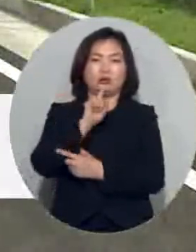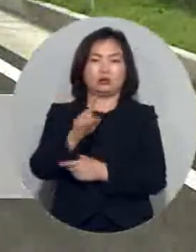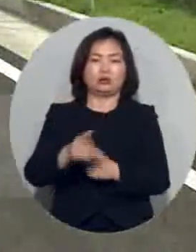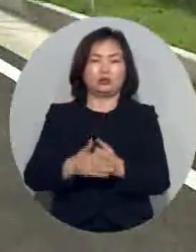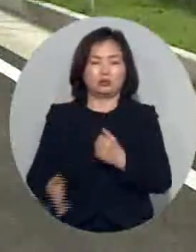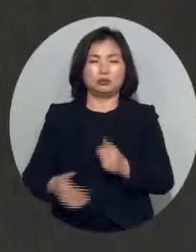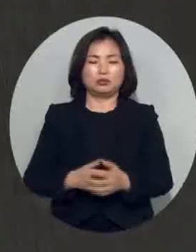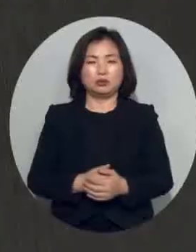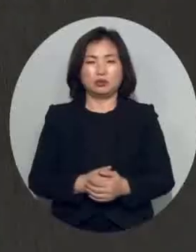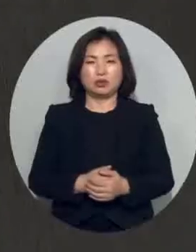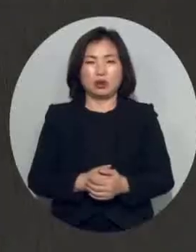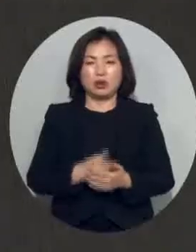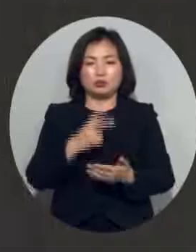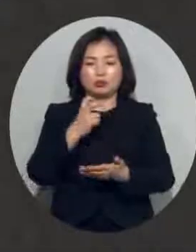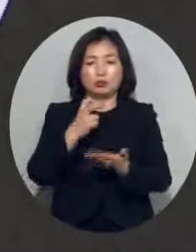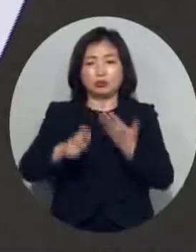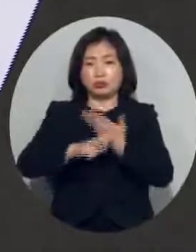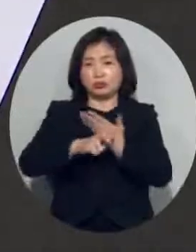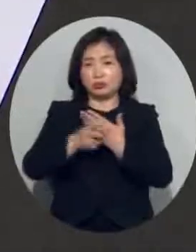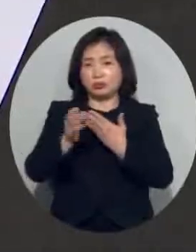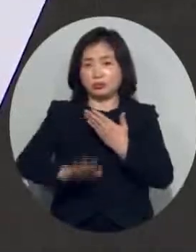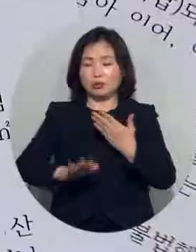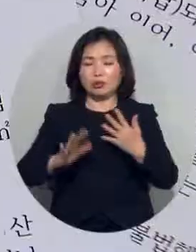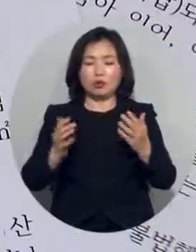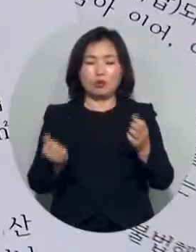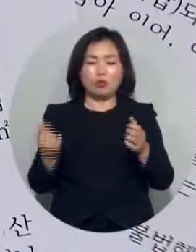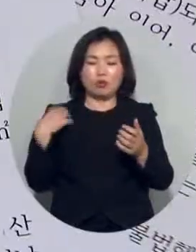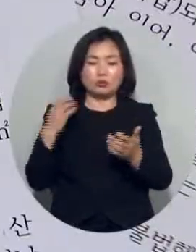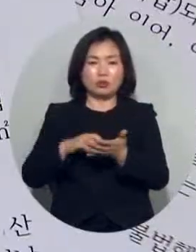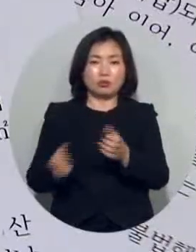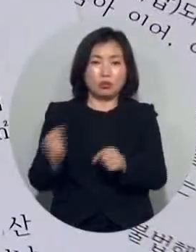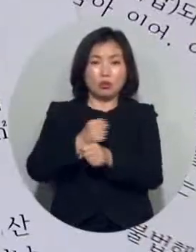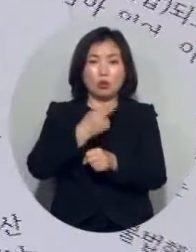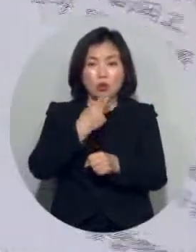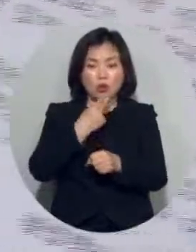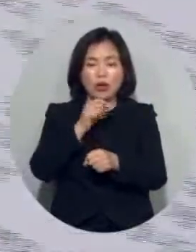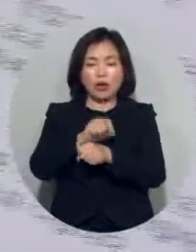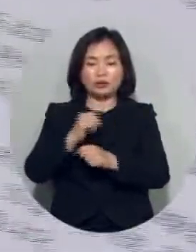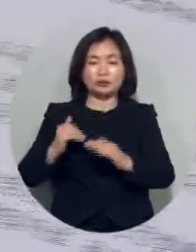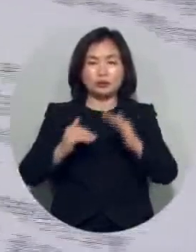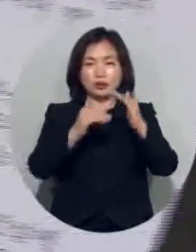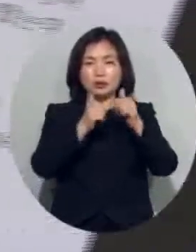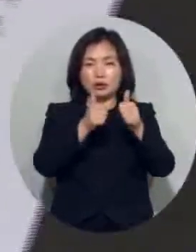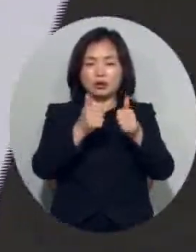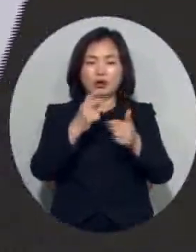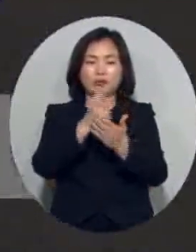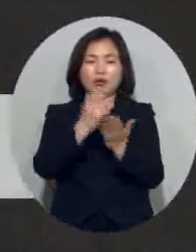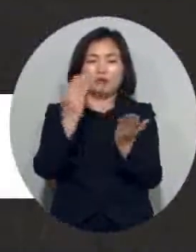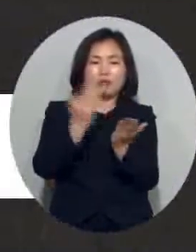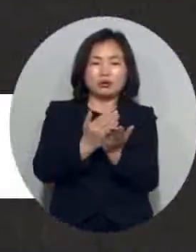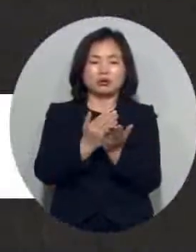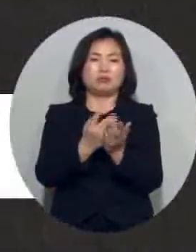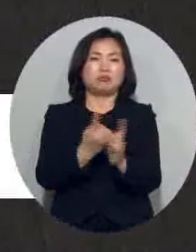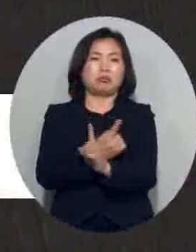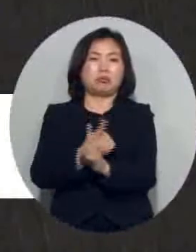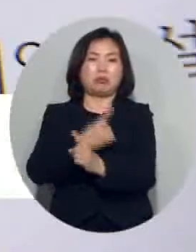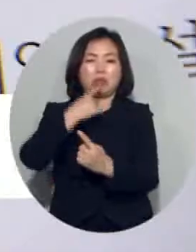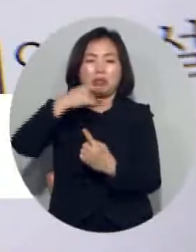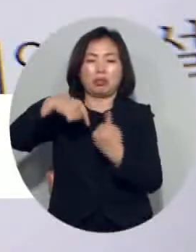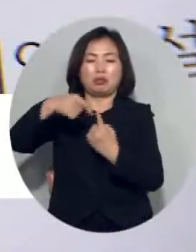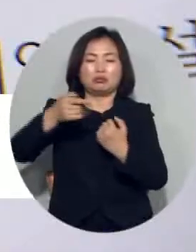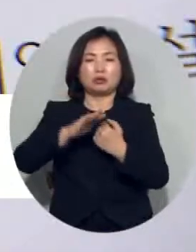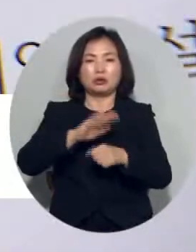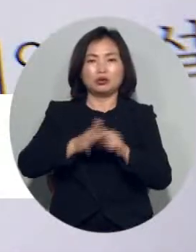때문입니다. 불법을 저질렀지만 원상복구 없이 행정 절차를 통해 합법화해준 것인데